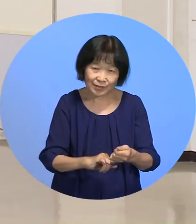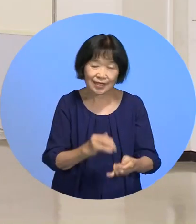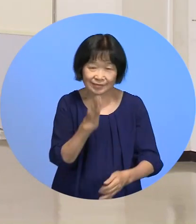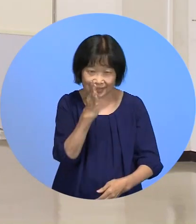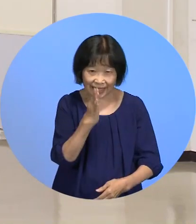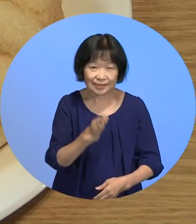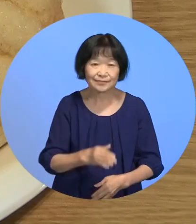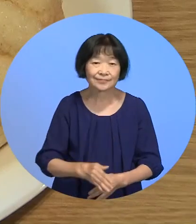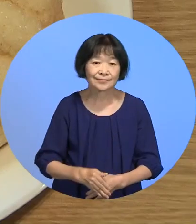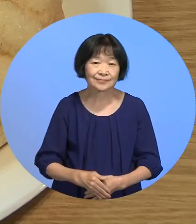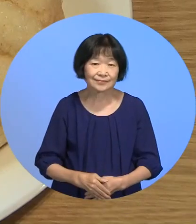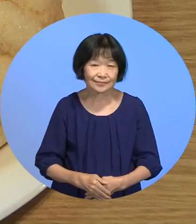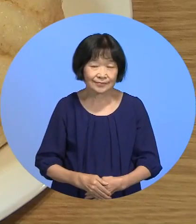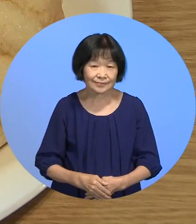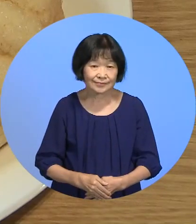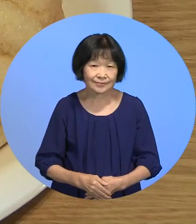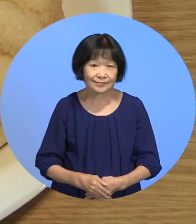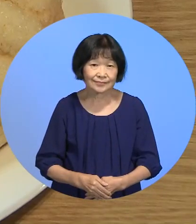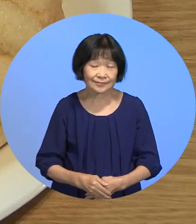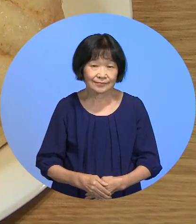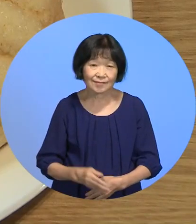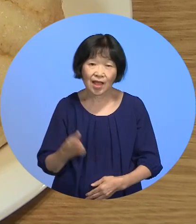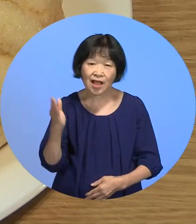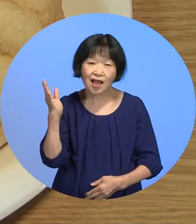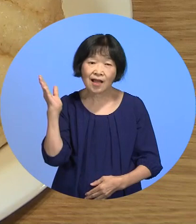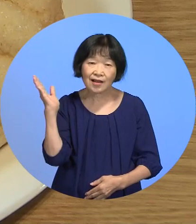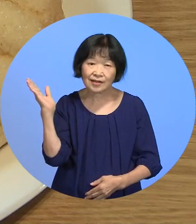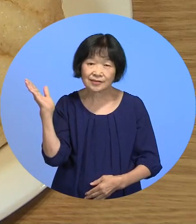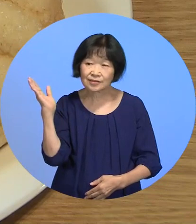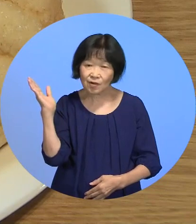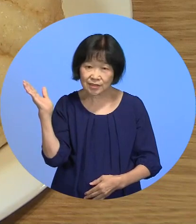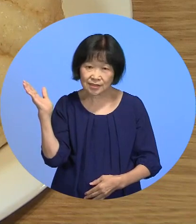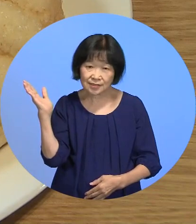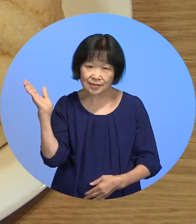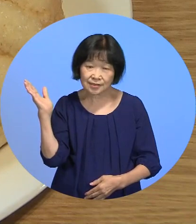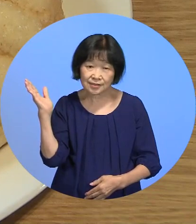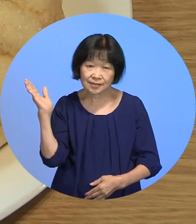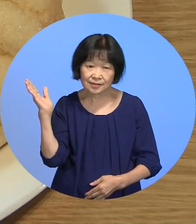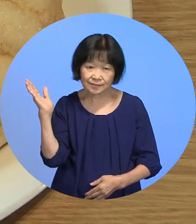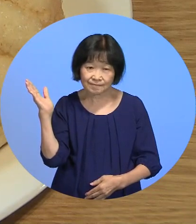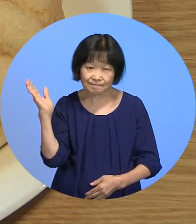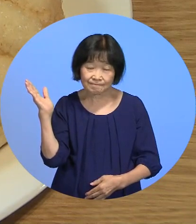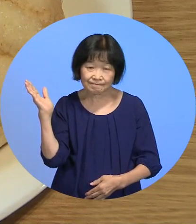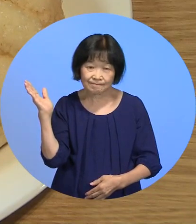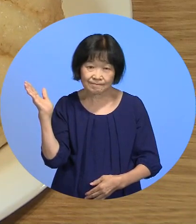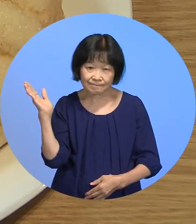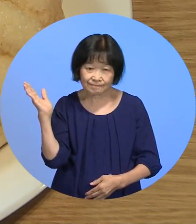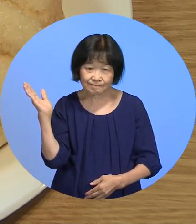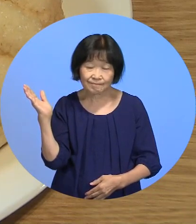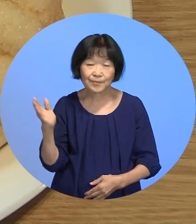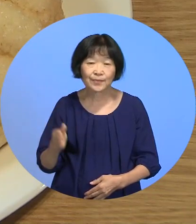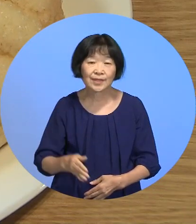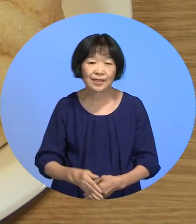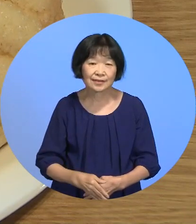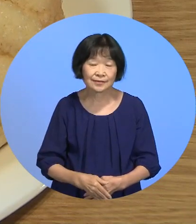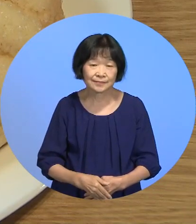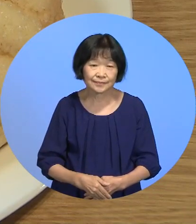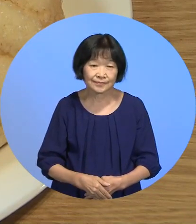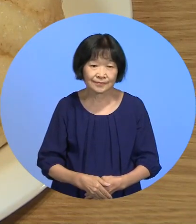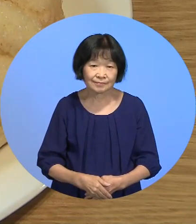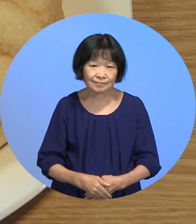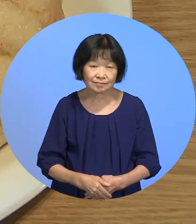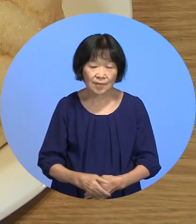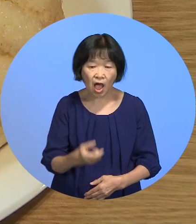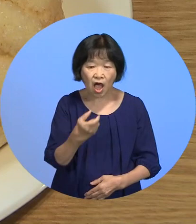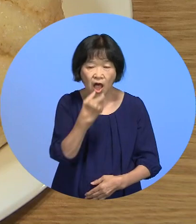思います。 嗜好品の1日の摂取目安は200キロカロリーまでにしましょう。菓